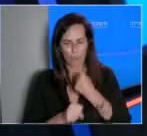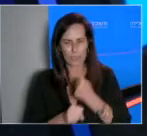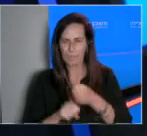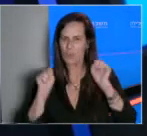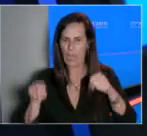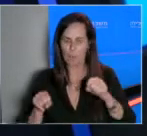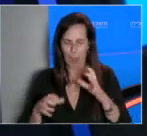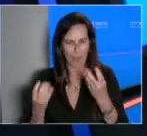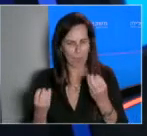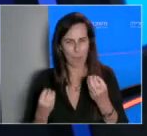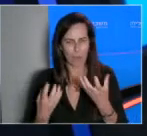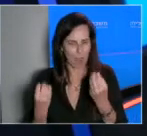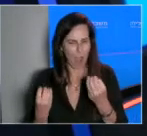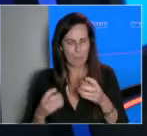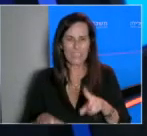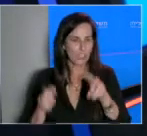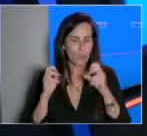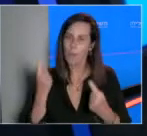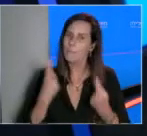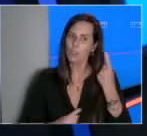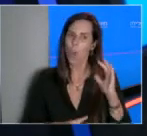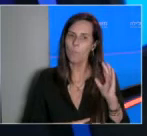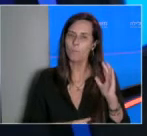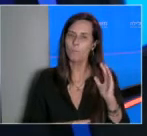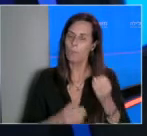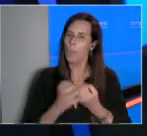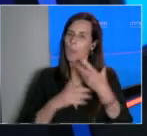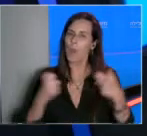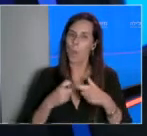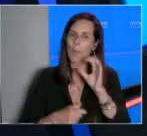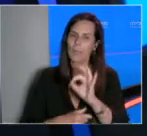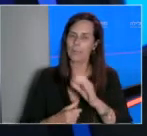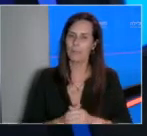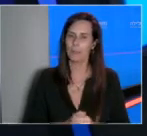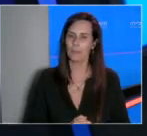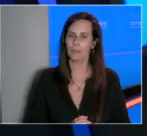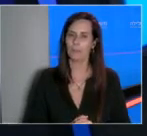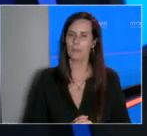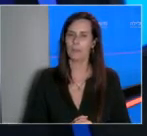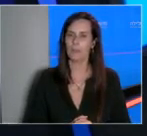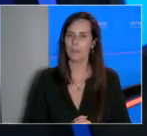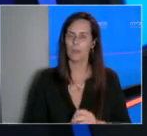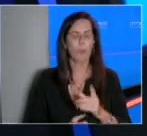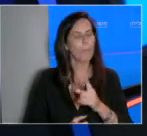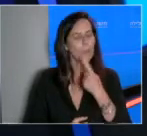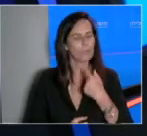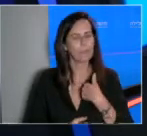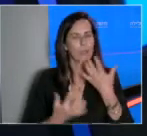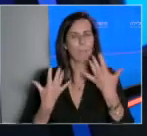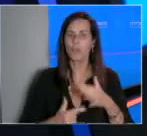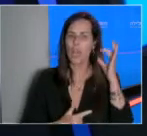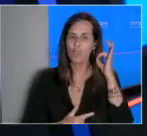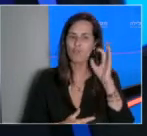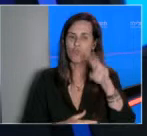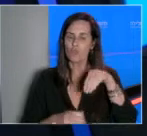ועובדות קבלן, הרבה מאוד ניצול, ופתאום מוקם הקואופרטיב הזה. אז בואי נדבר רגע על כמות